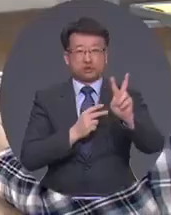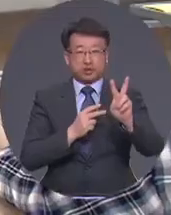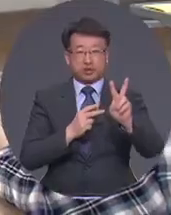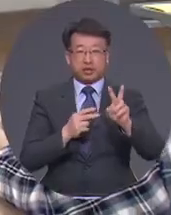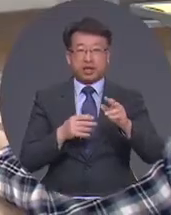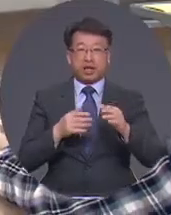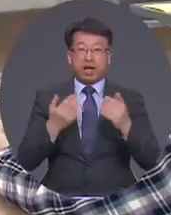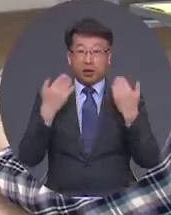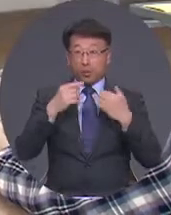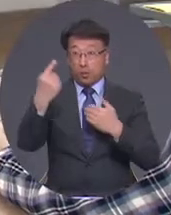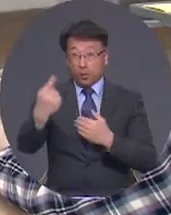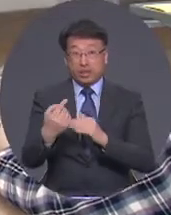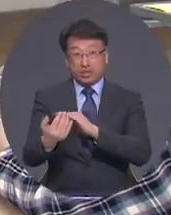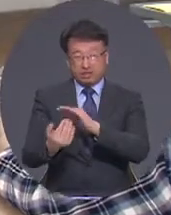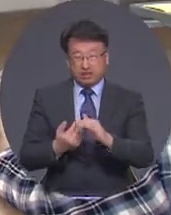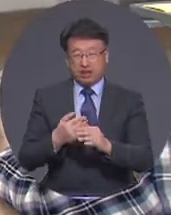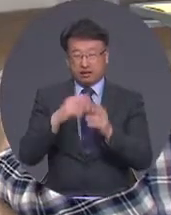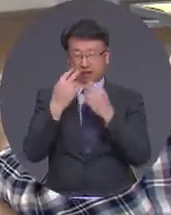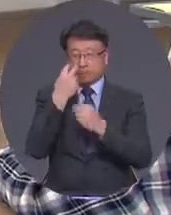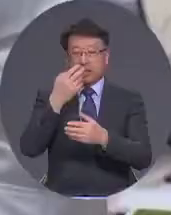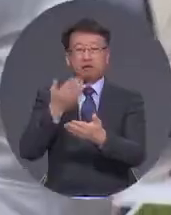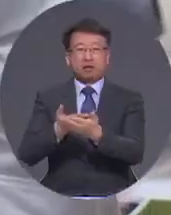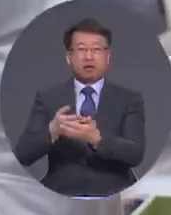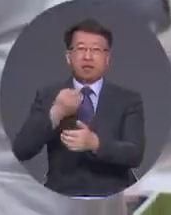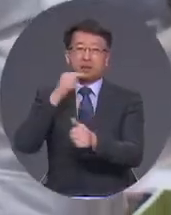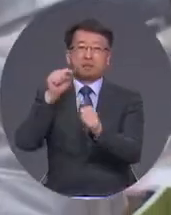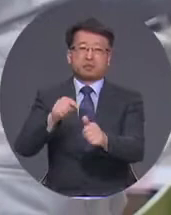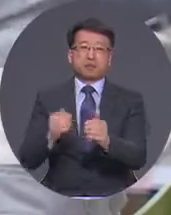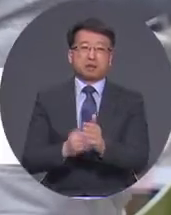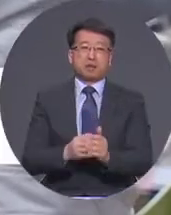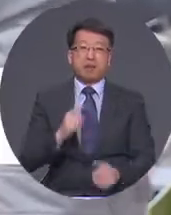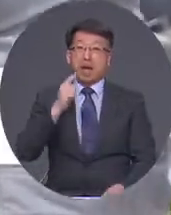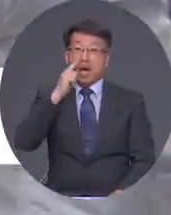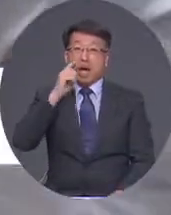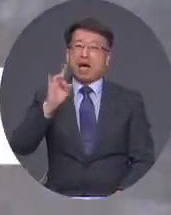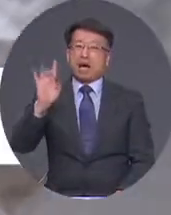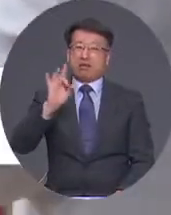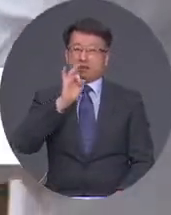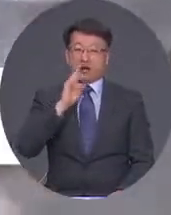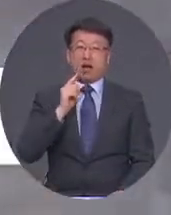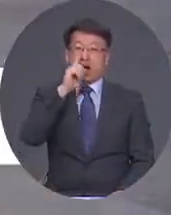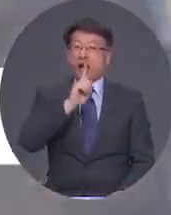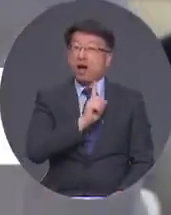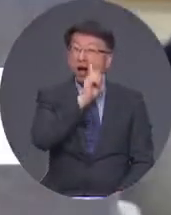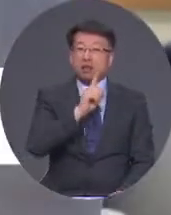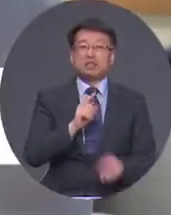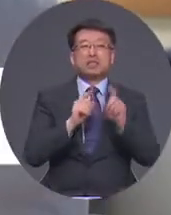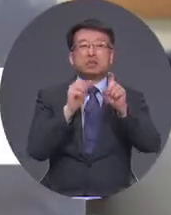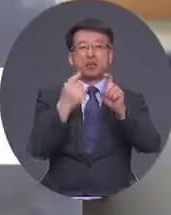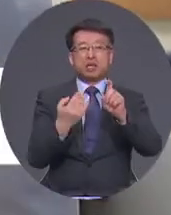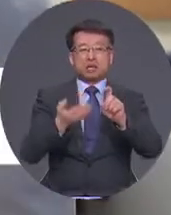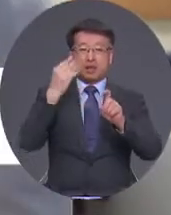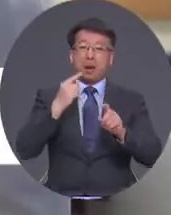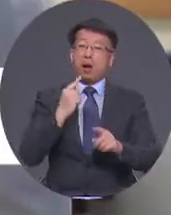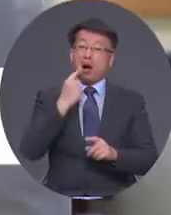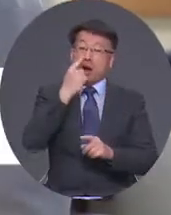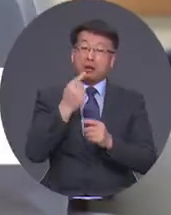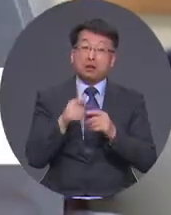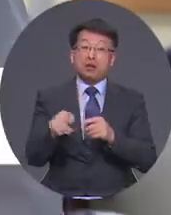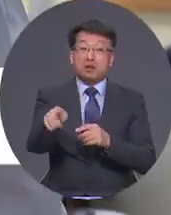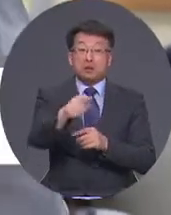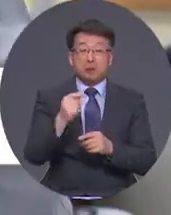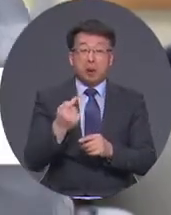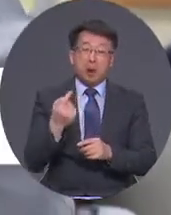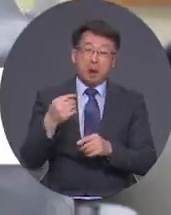전 자가진단 키트 검사를 권고했기 때문입니다. 한쪽만 하면 안 돼요. 그죠? 양쪽으로 10회 이상. 깊이도 여러분들이 좀